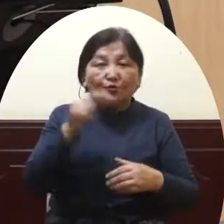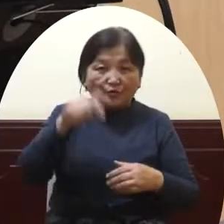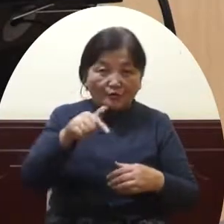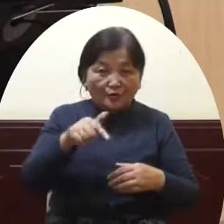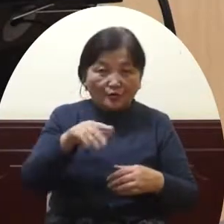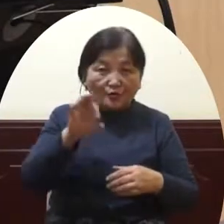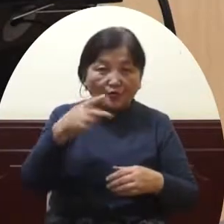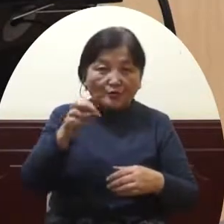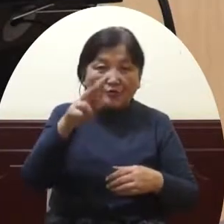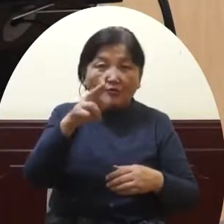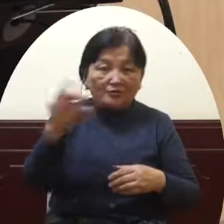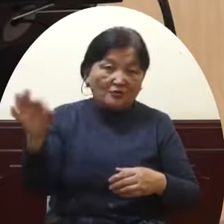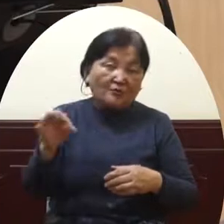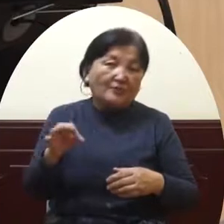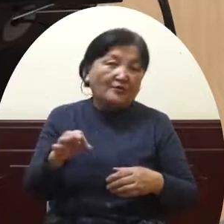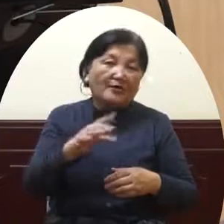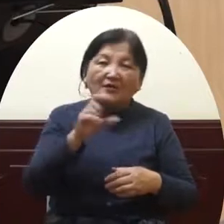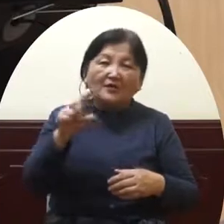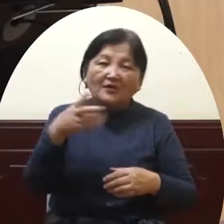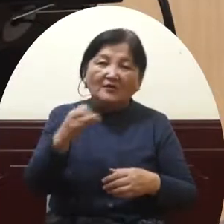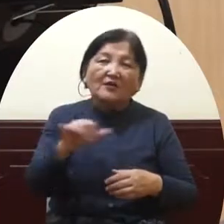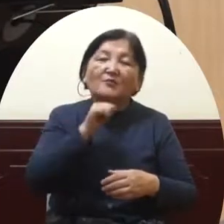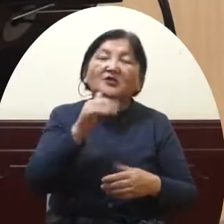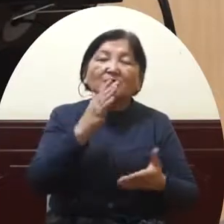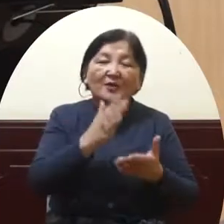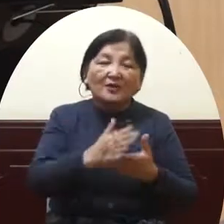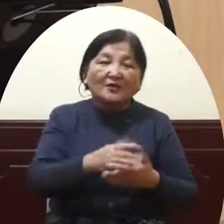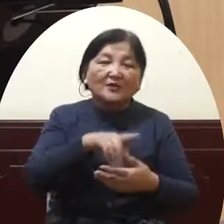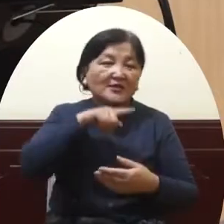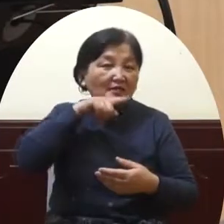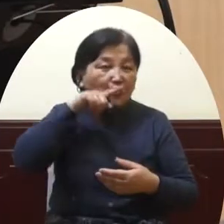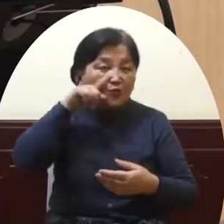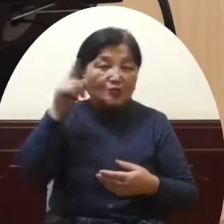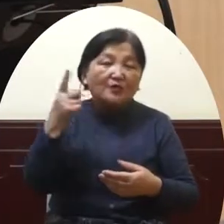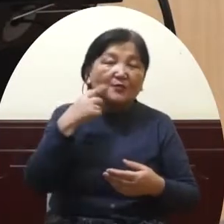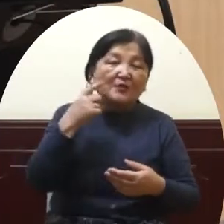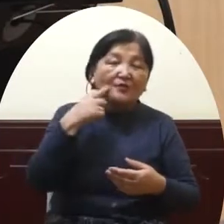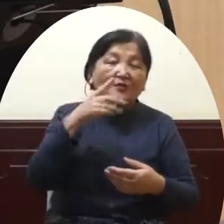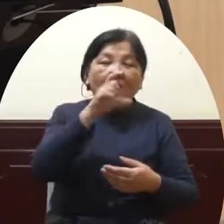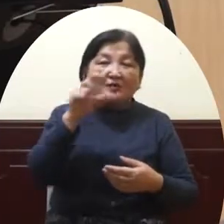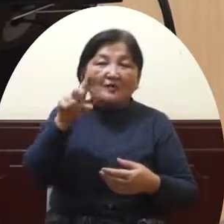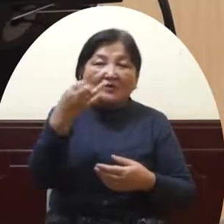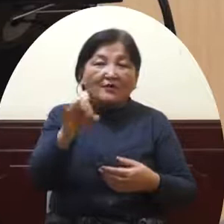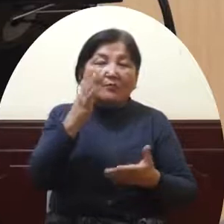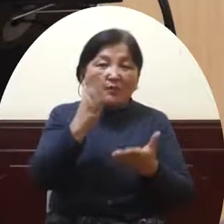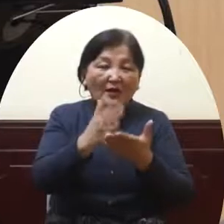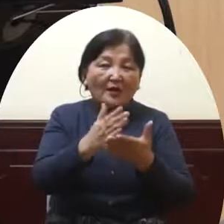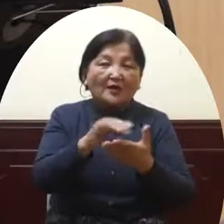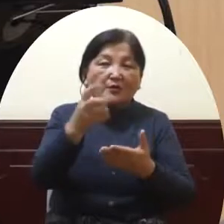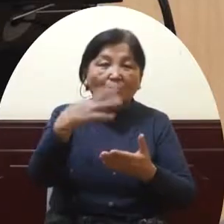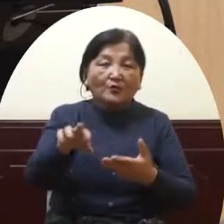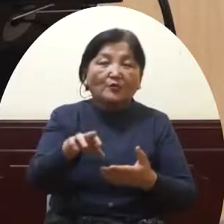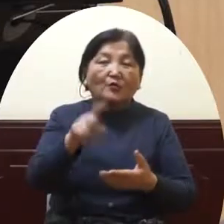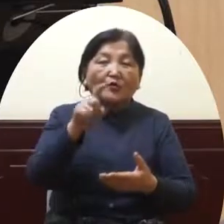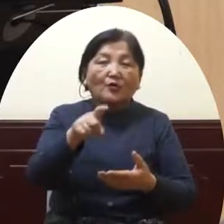өнөөдрийн тогтолцоо чинь илүү ээлтэй биш байна. Тэгэхээр залуучууд эмэгтэйчүүдэд илүү ээлтэй болохын тулд илүү хожимог тогтолцоо эсвэл